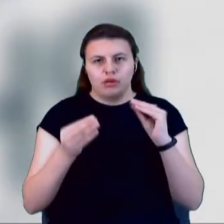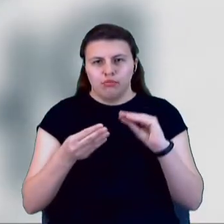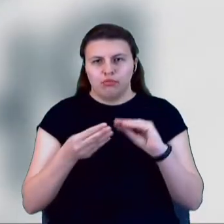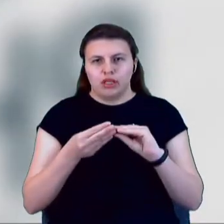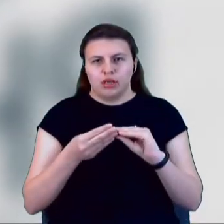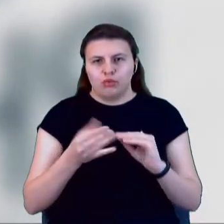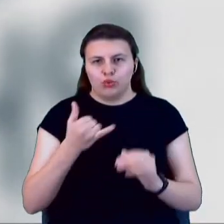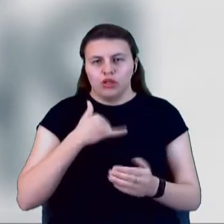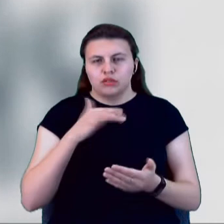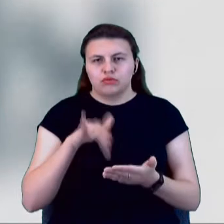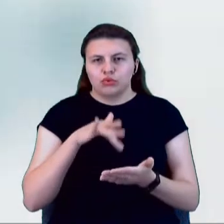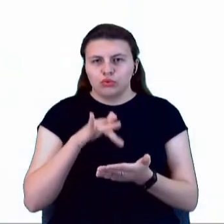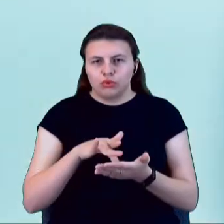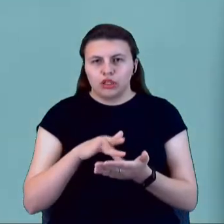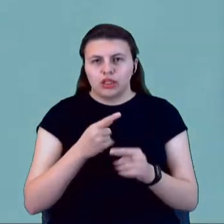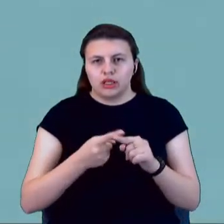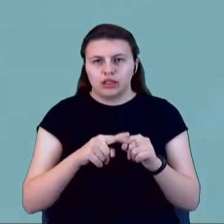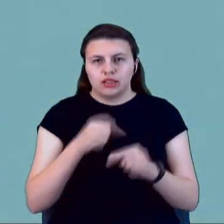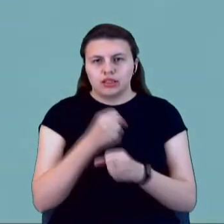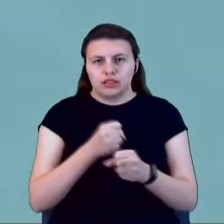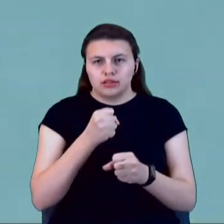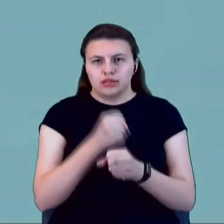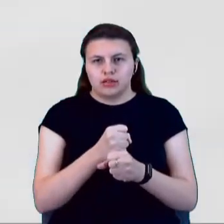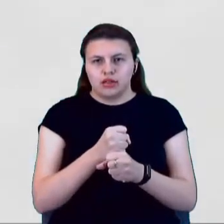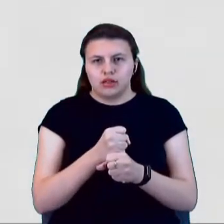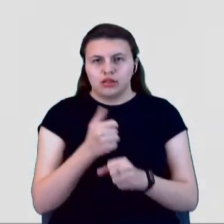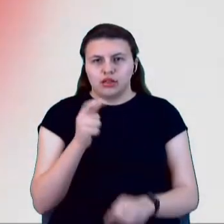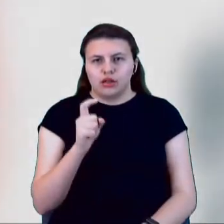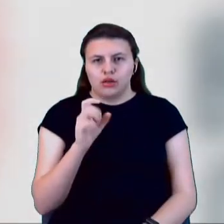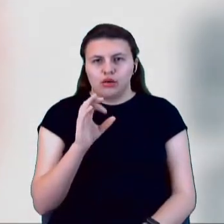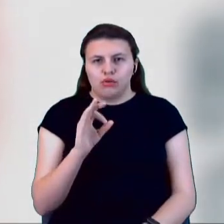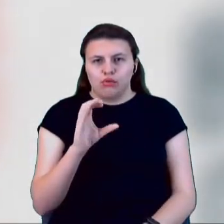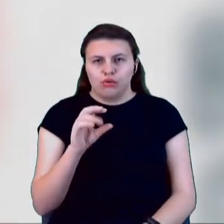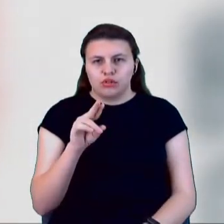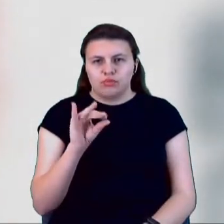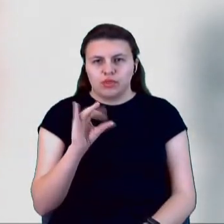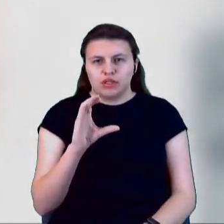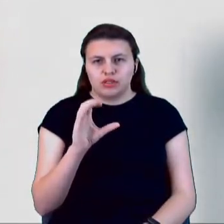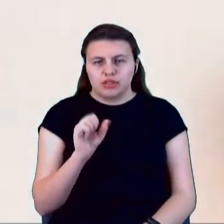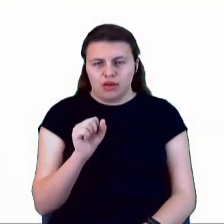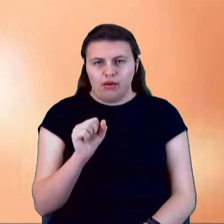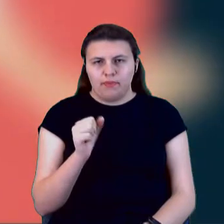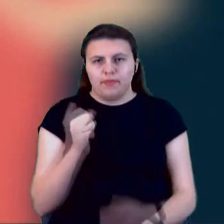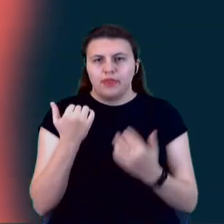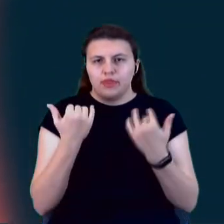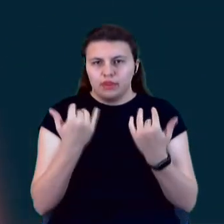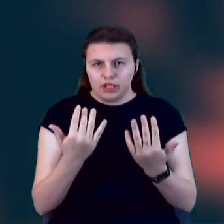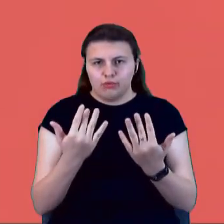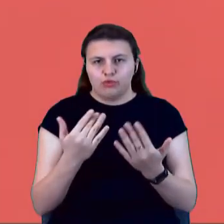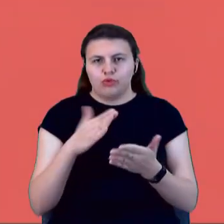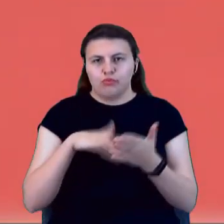считаю, это создание хосписа. Создание хосписа требует, безусловно,